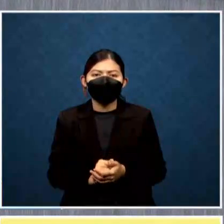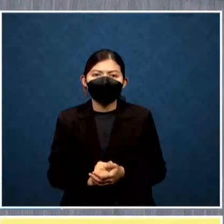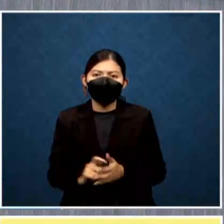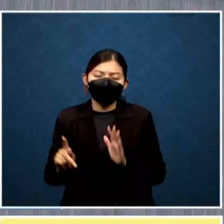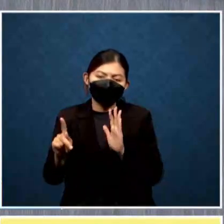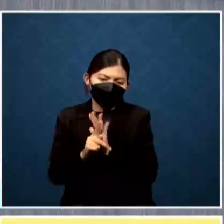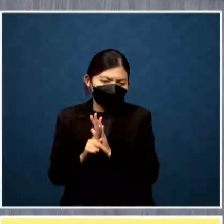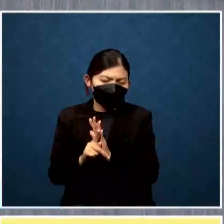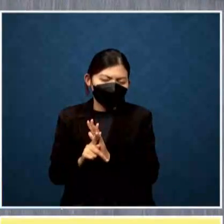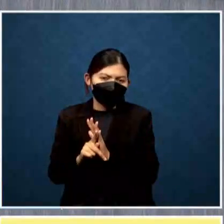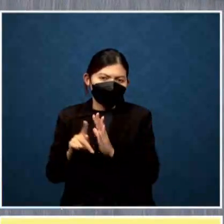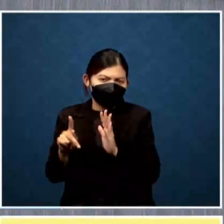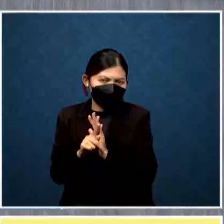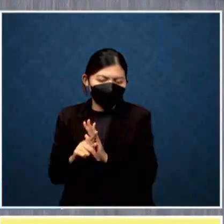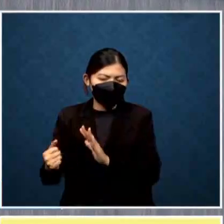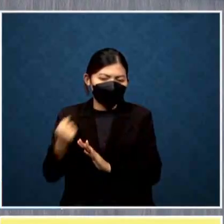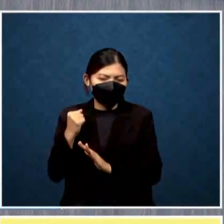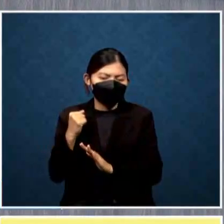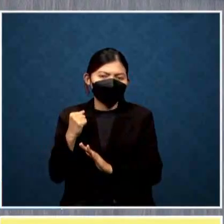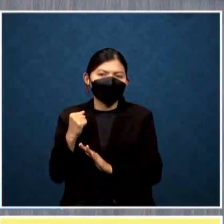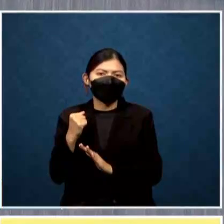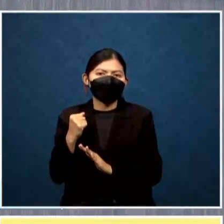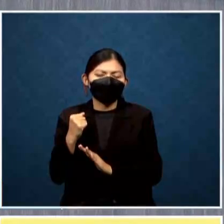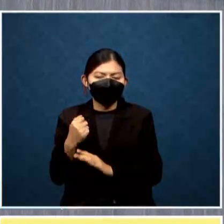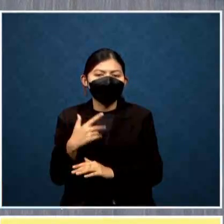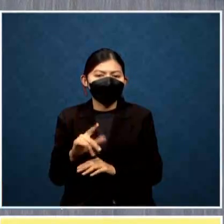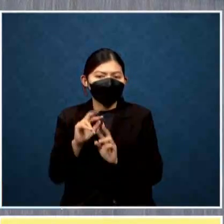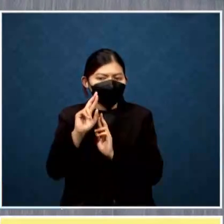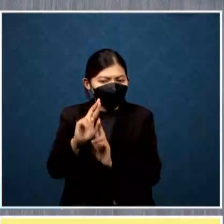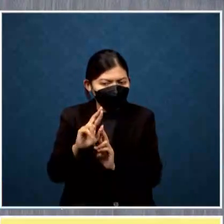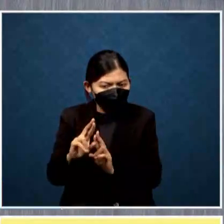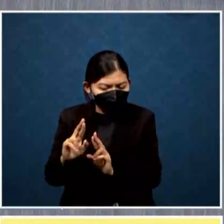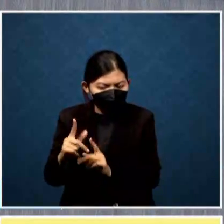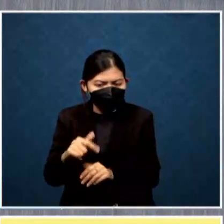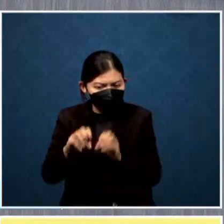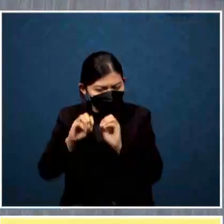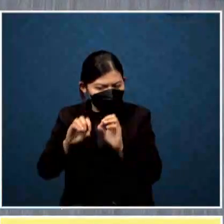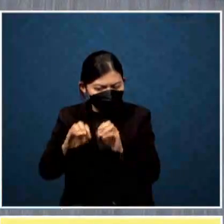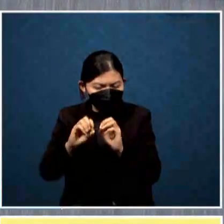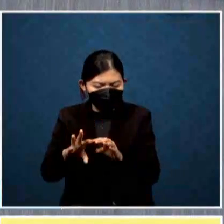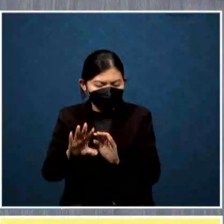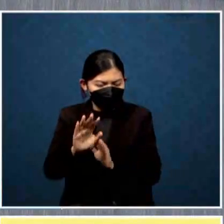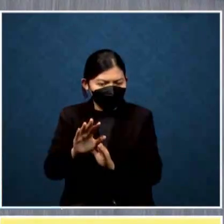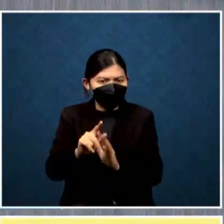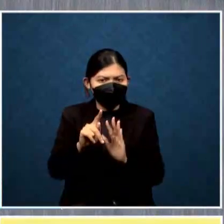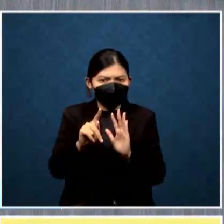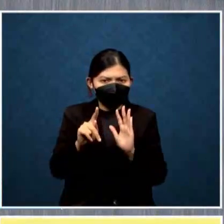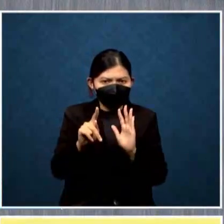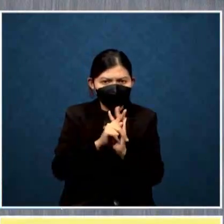ลประโยชน์ต่อเรื่องนี้ให้ระมัดระวังไม่งั้นจะเกิดเหตุแบบกรณี